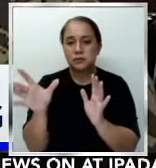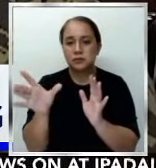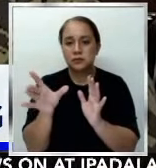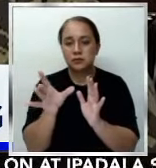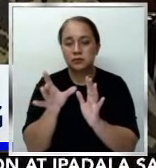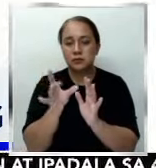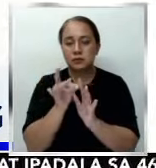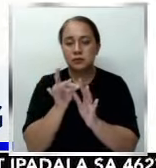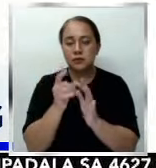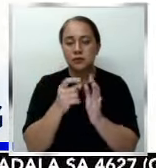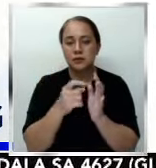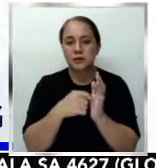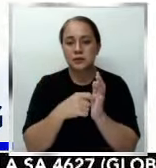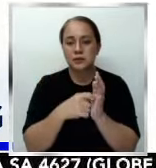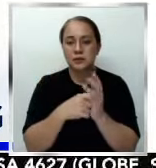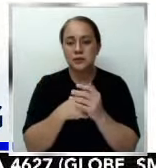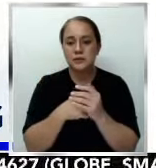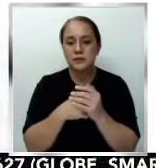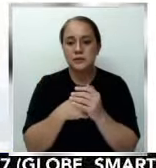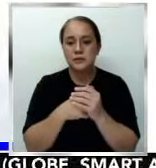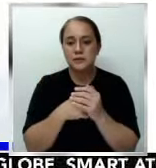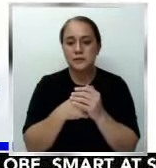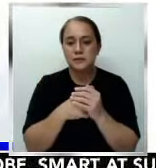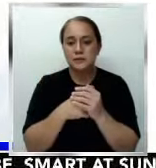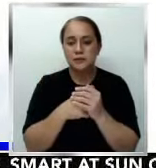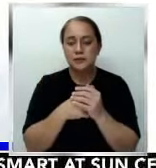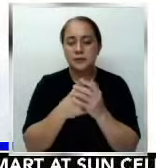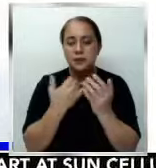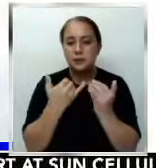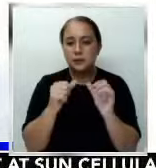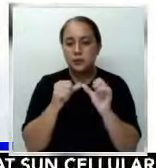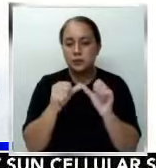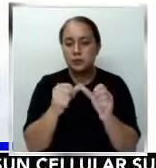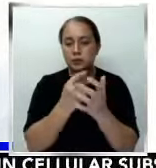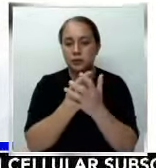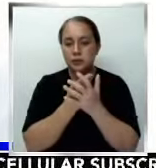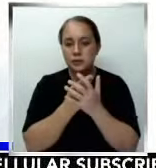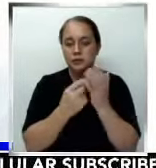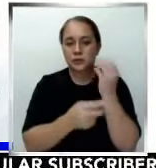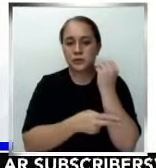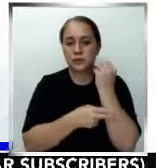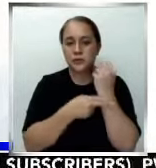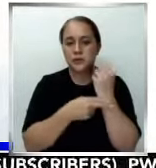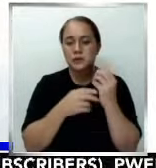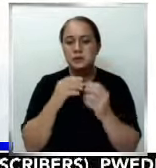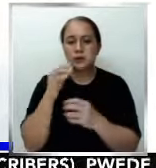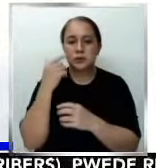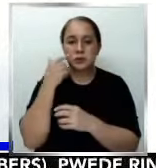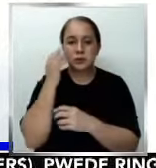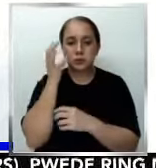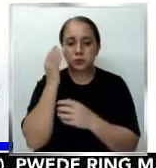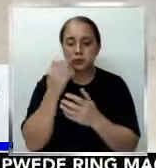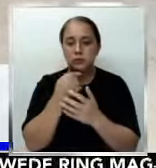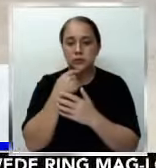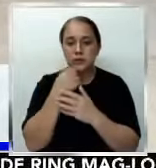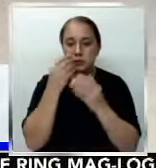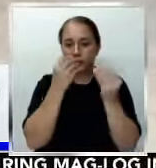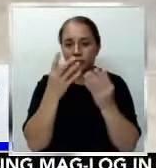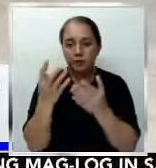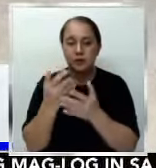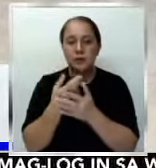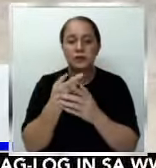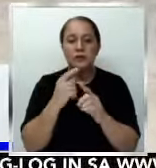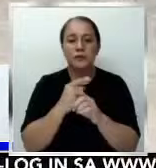reckless imprudence. Patuloy na naka-quarantine sa isang hotel sa Metro Manila si Chua. Ayon sa impormasyon mula sa Bureau of